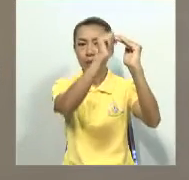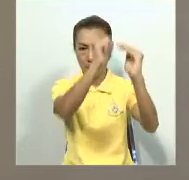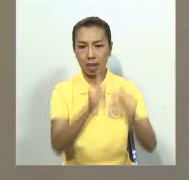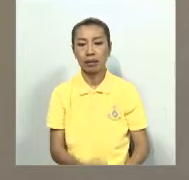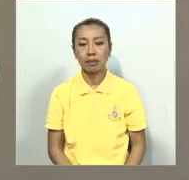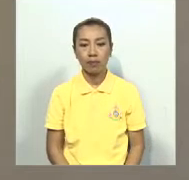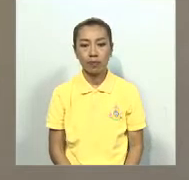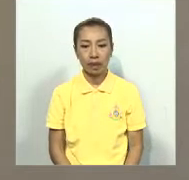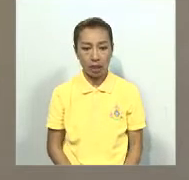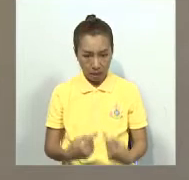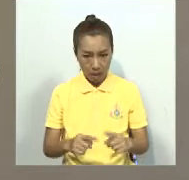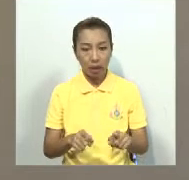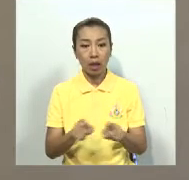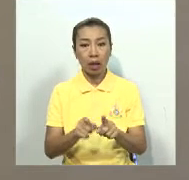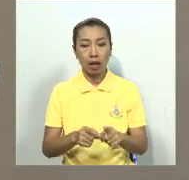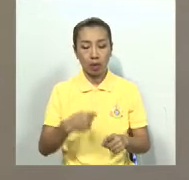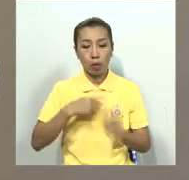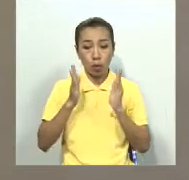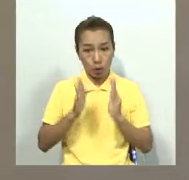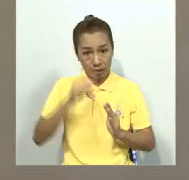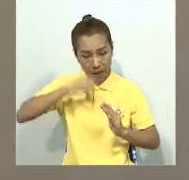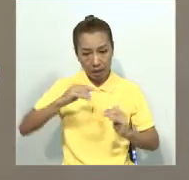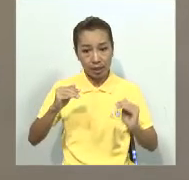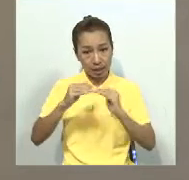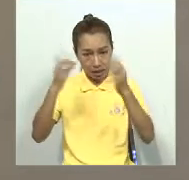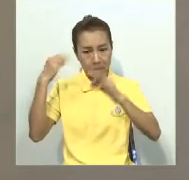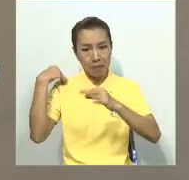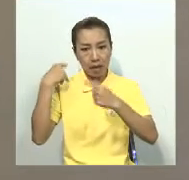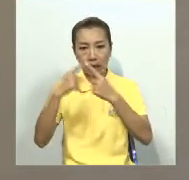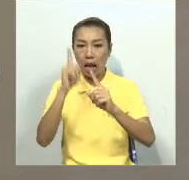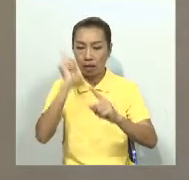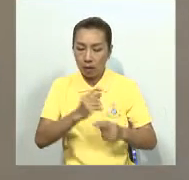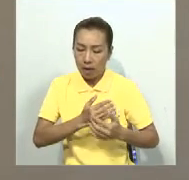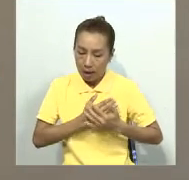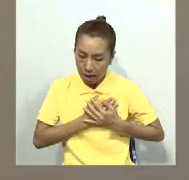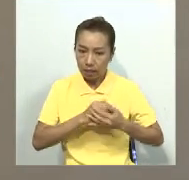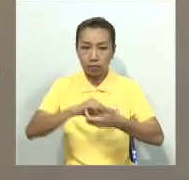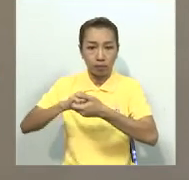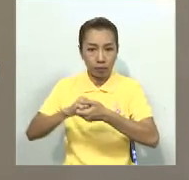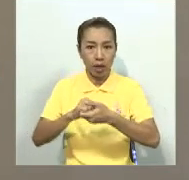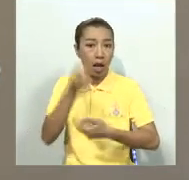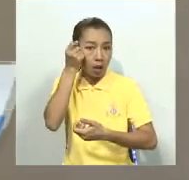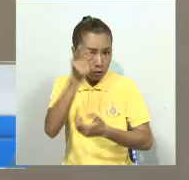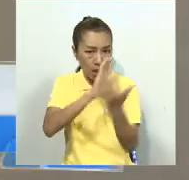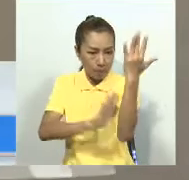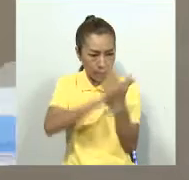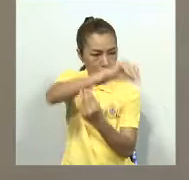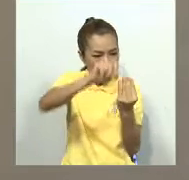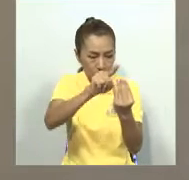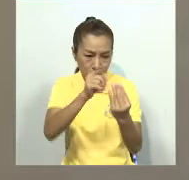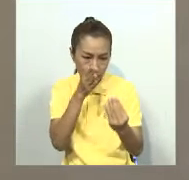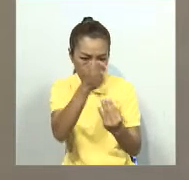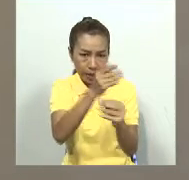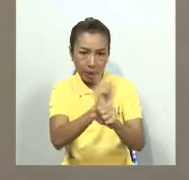งแต่ว่าเราต้องรักกันให้มากขึ้นสามัคคีให้มากขึ้นเข้าใจระบบเศรษฐกิจของประเทศว่าจะต้องทำยังไงกันต่อไ